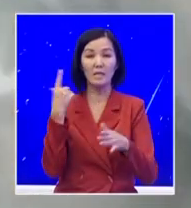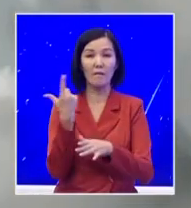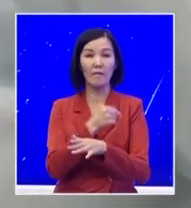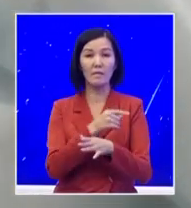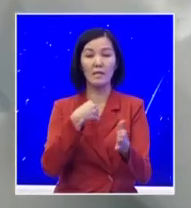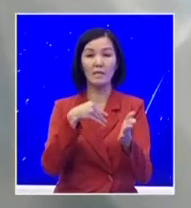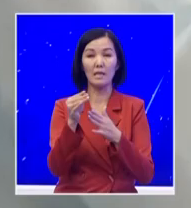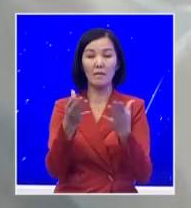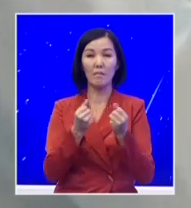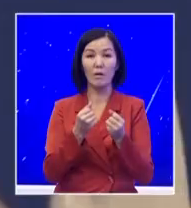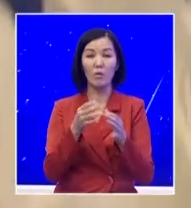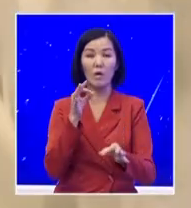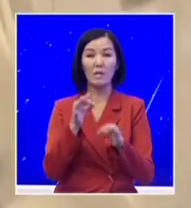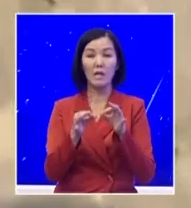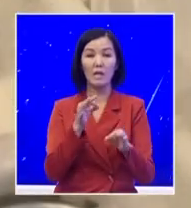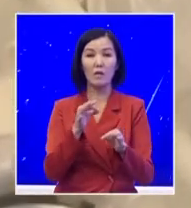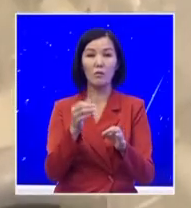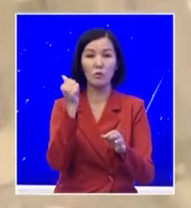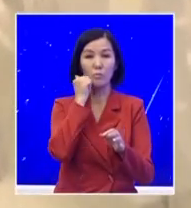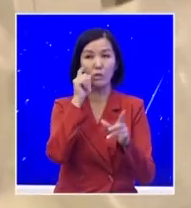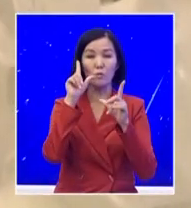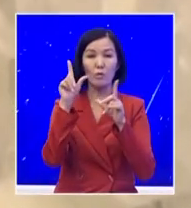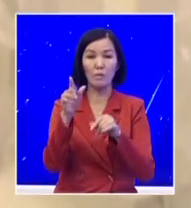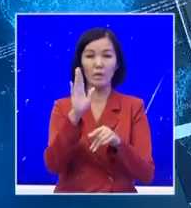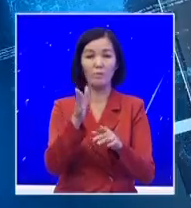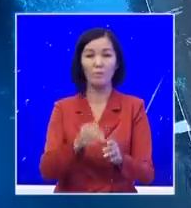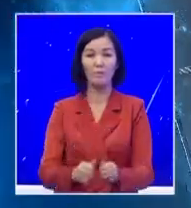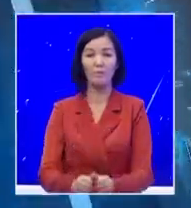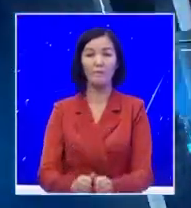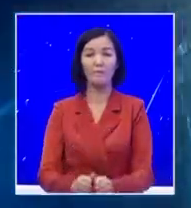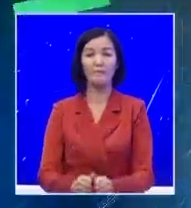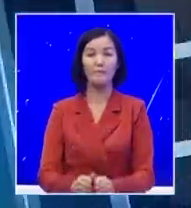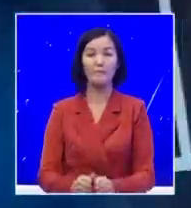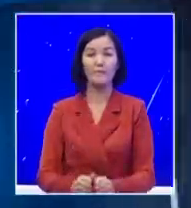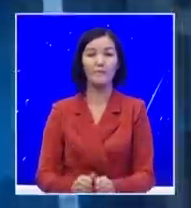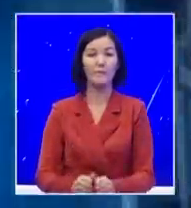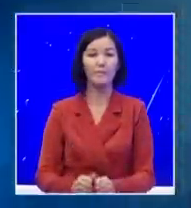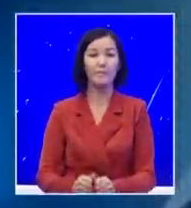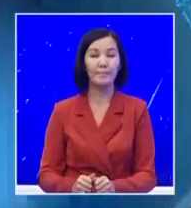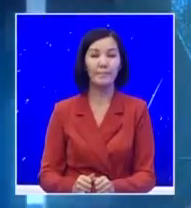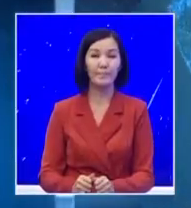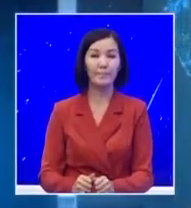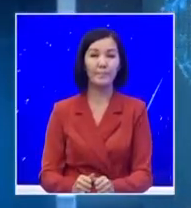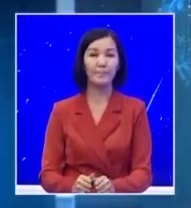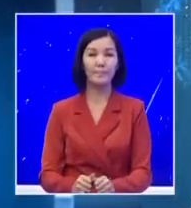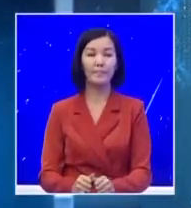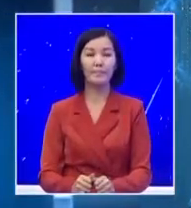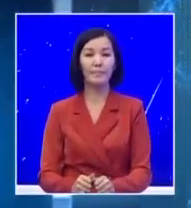сатып алу мәселесін талқылау үшін Мәскеуге баратын айтқан болатын. Әзиза Ғазезқызы, Ринат Өтеев,